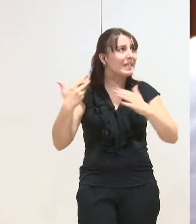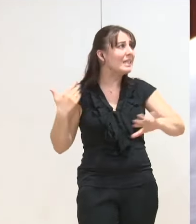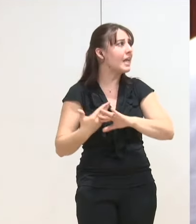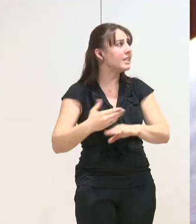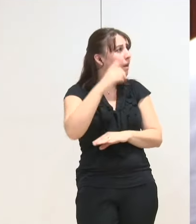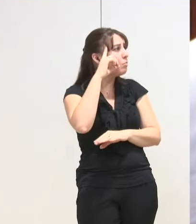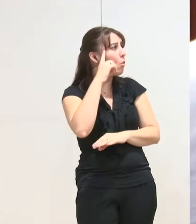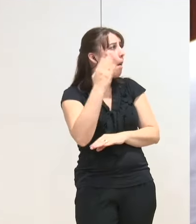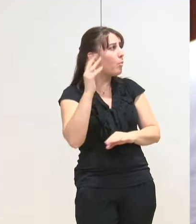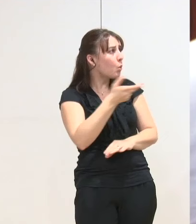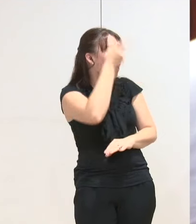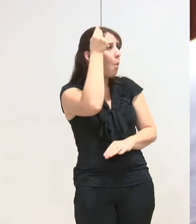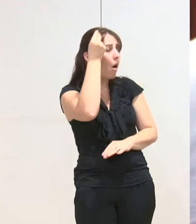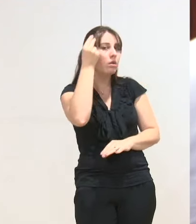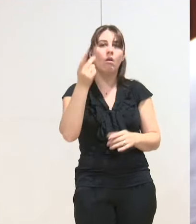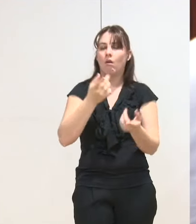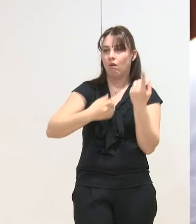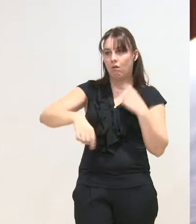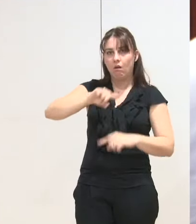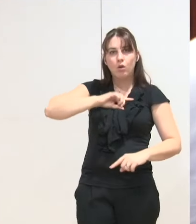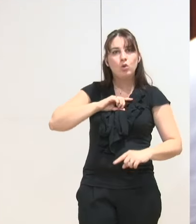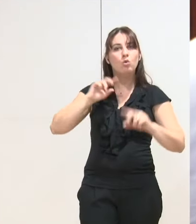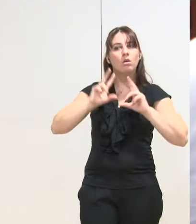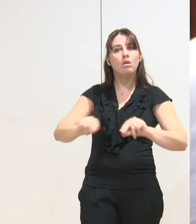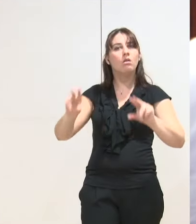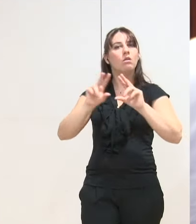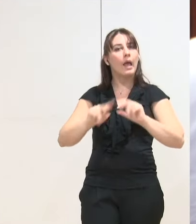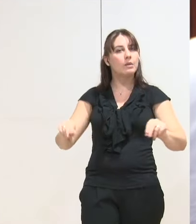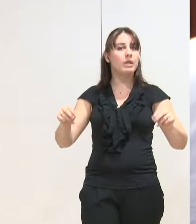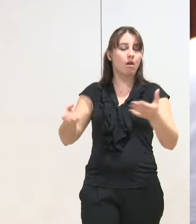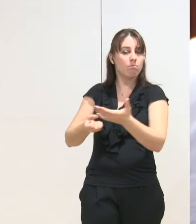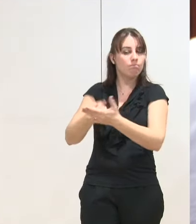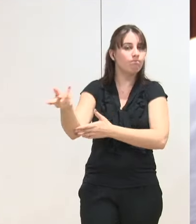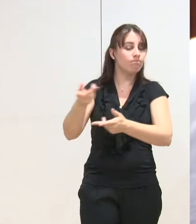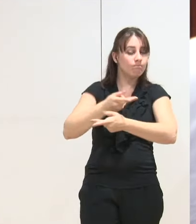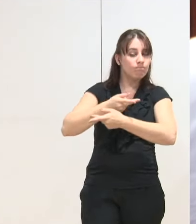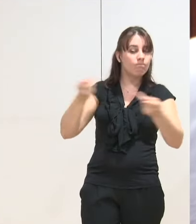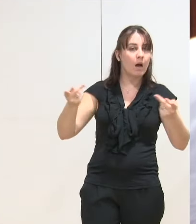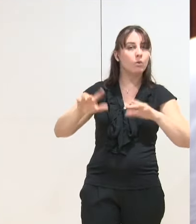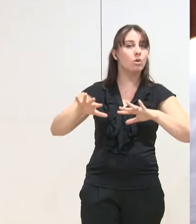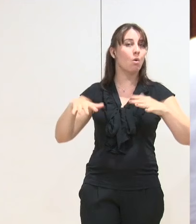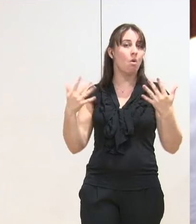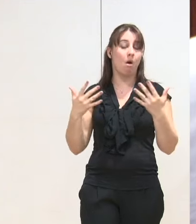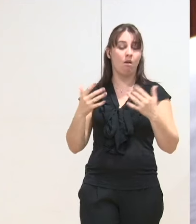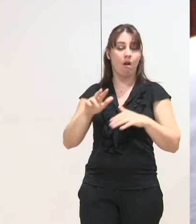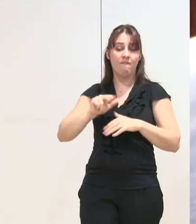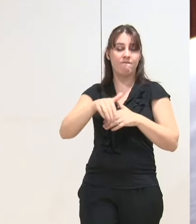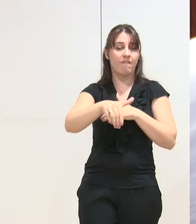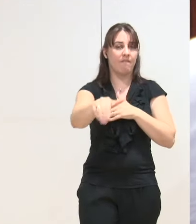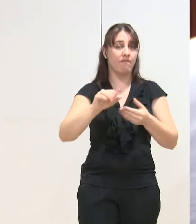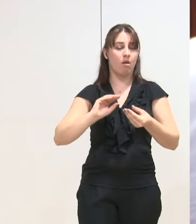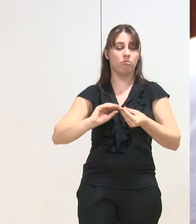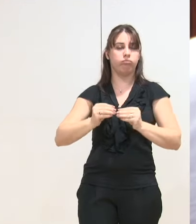produit et que nous avions nous-même expliqué si ce n'est annoncé par la chronique d'une panne annoncée les